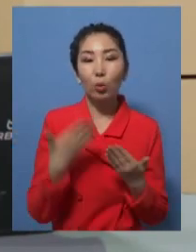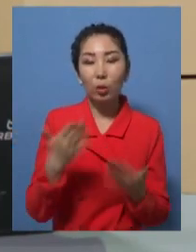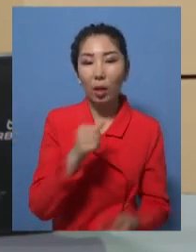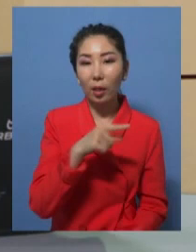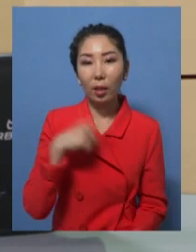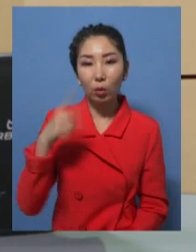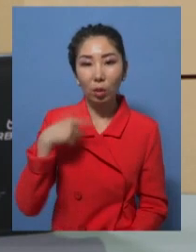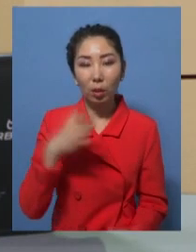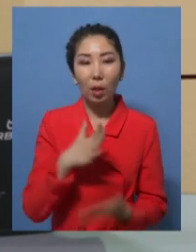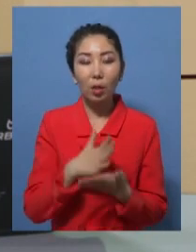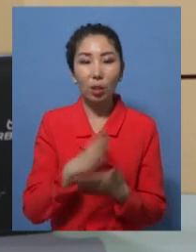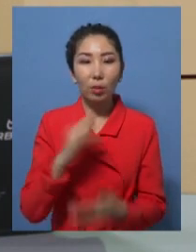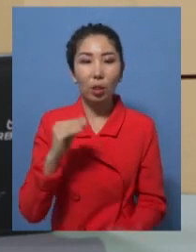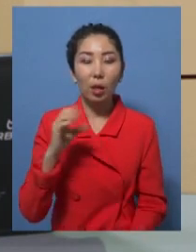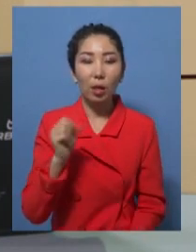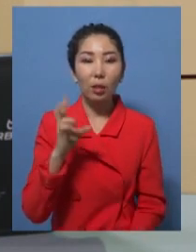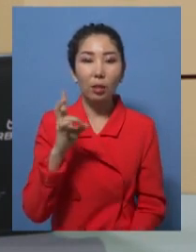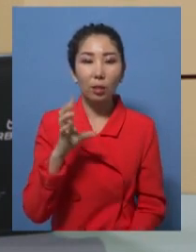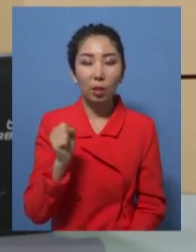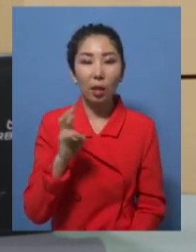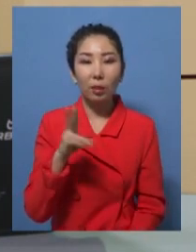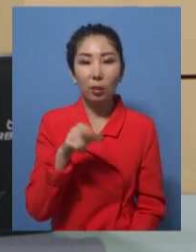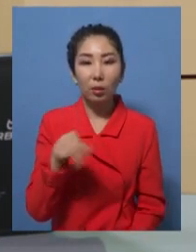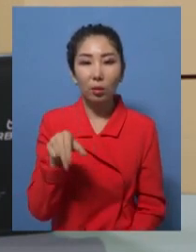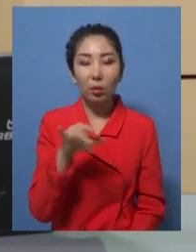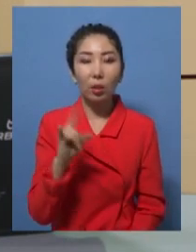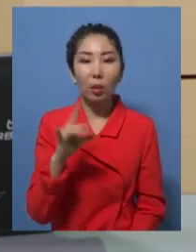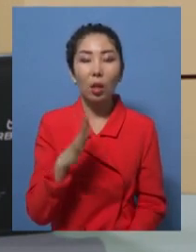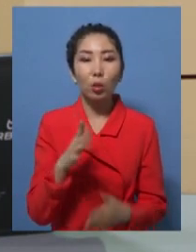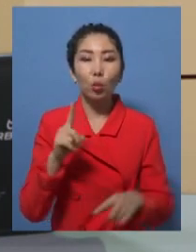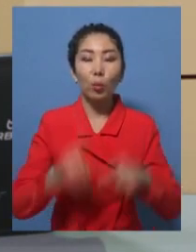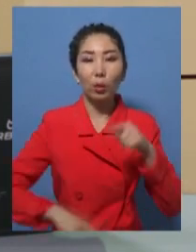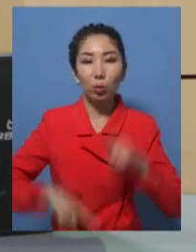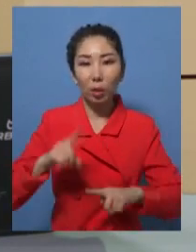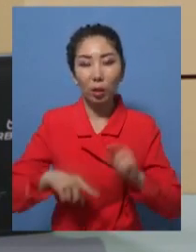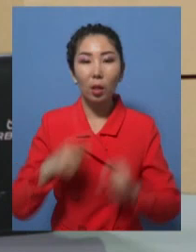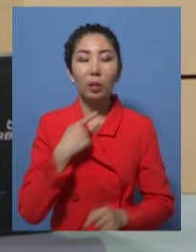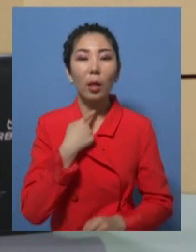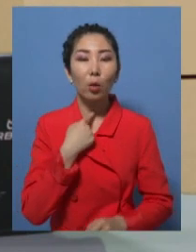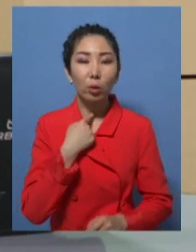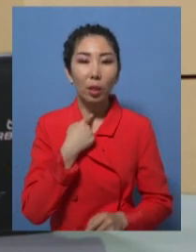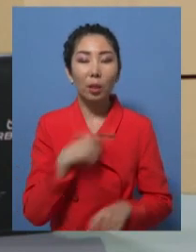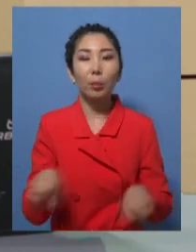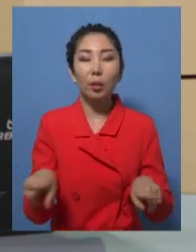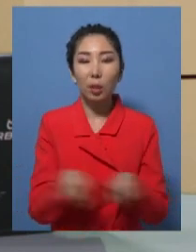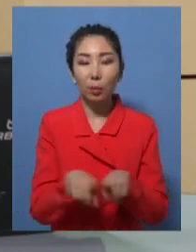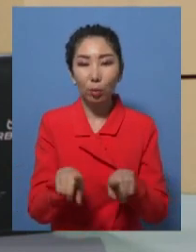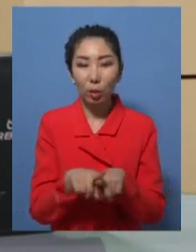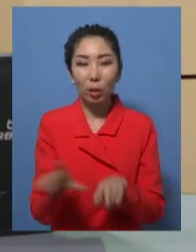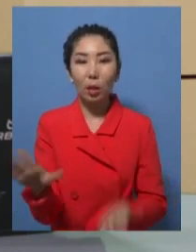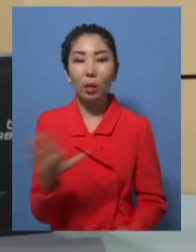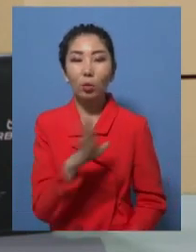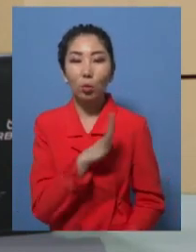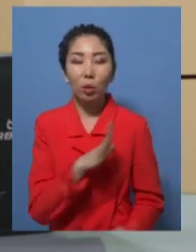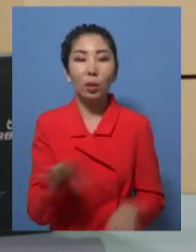жасанды интеллектілерді пайдаланып жатыр дейсіз ғой. Тіпті кейде туыма туысқандардың дауыстарын ұрлау фактілері де қазір бар екен.